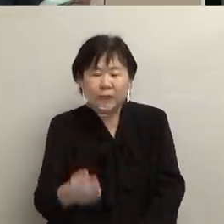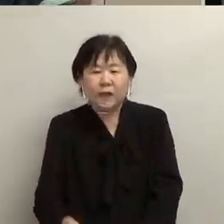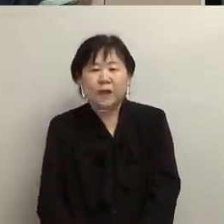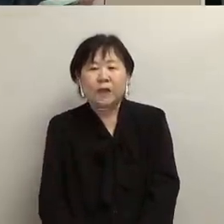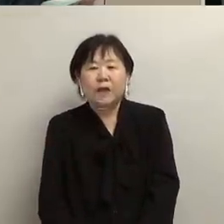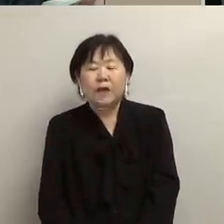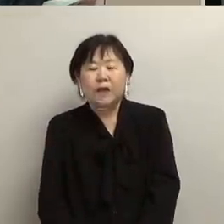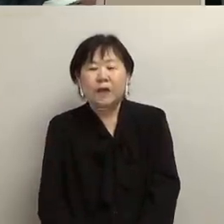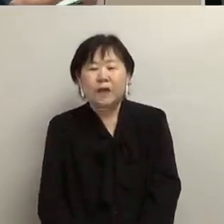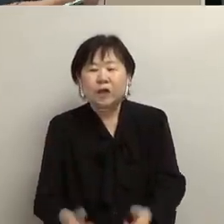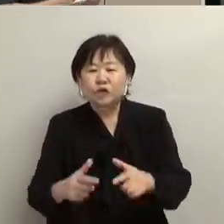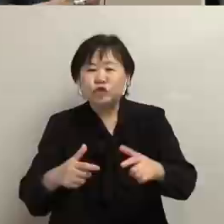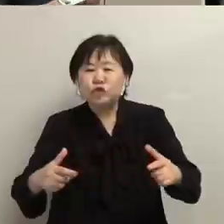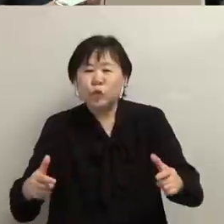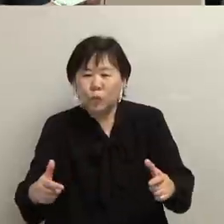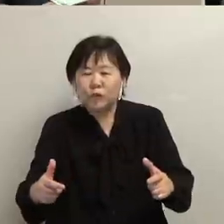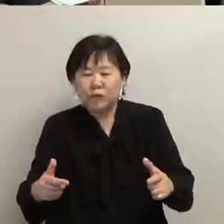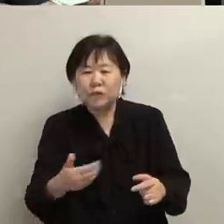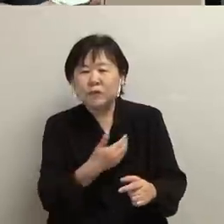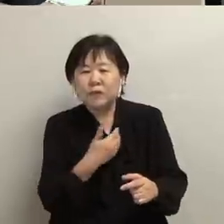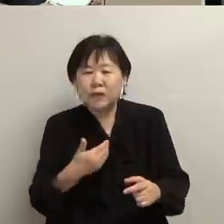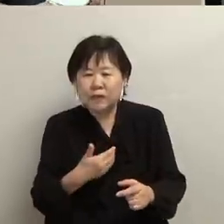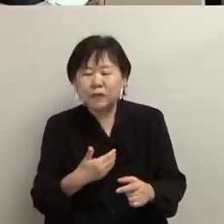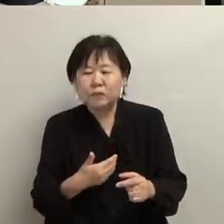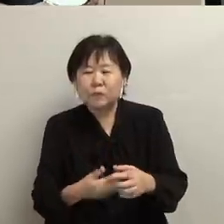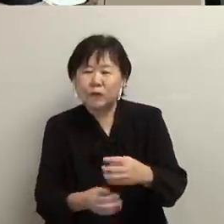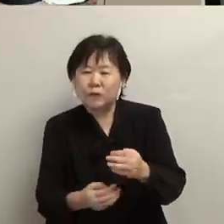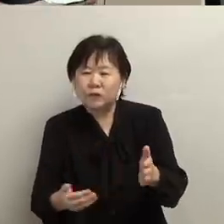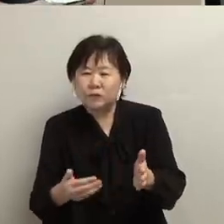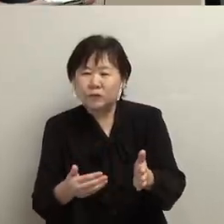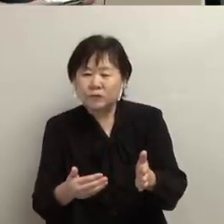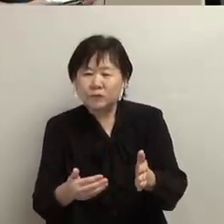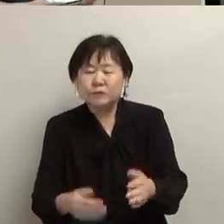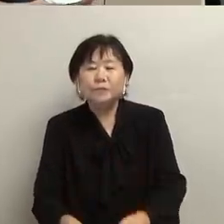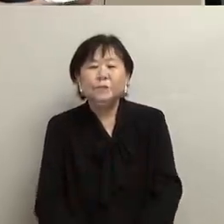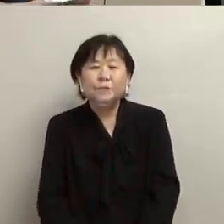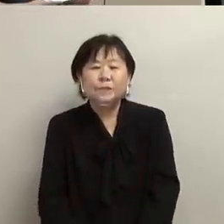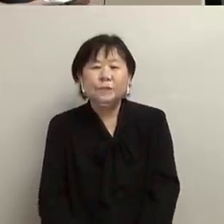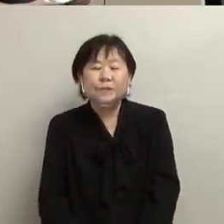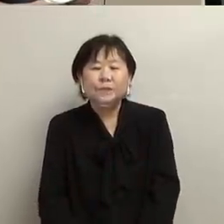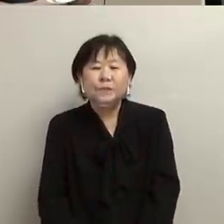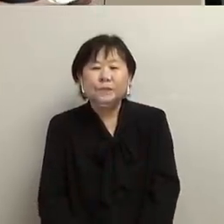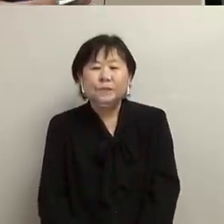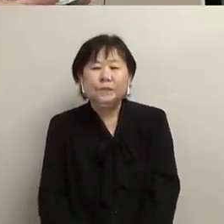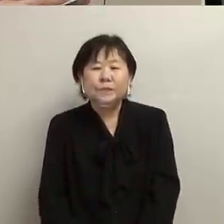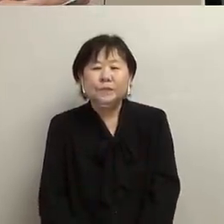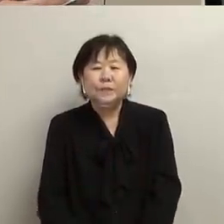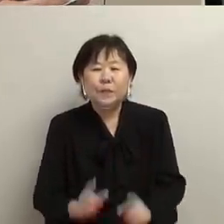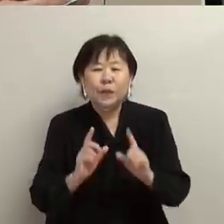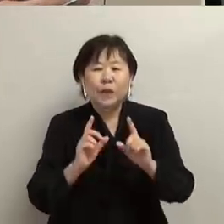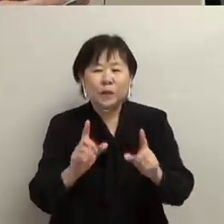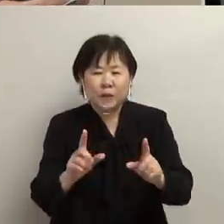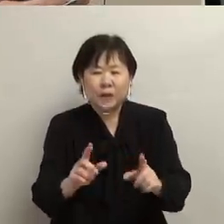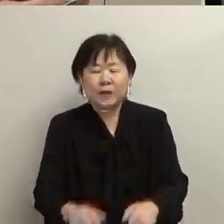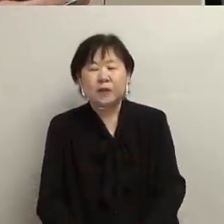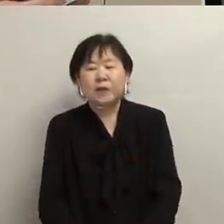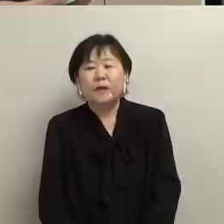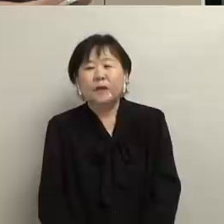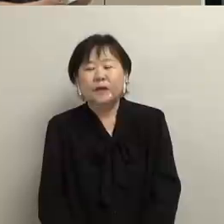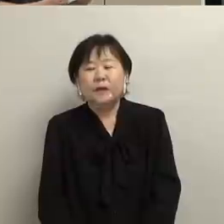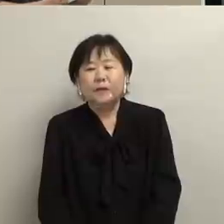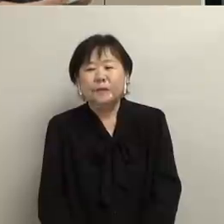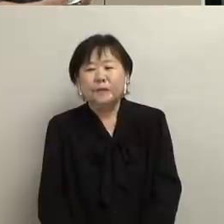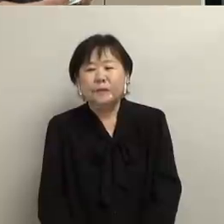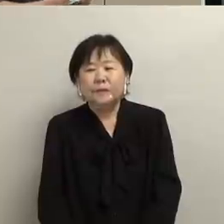2色でえっと分増員できる時期ですかね床のゾーイの時期で売られたいっ沿いの時期につきましてはですねまぁ